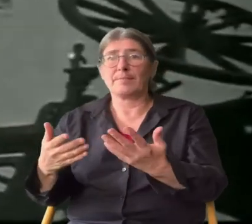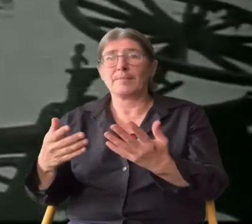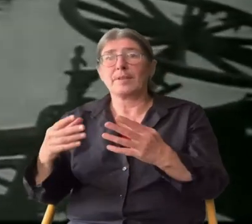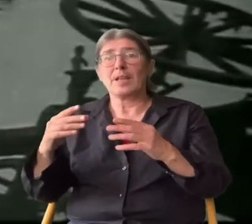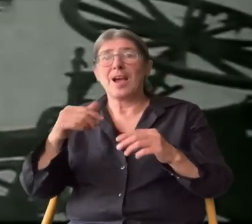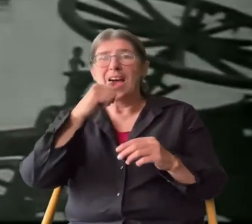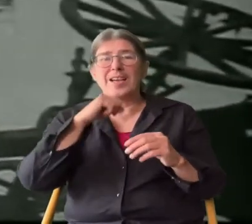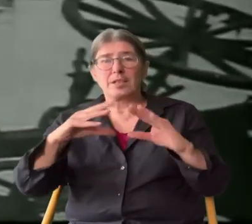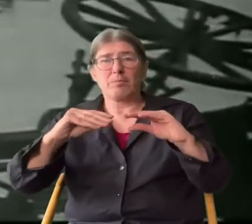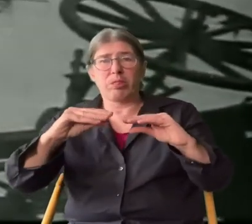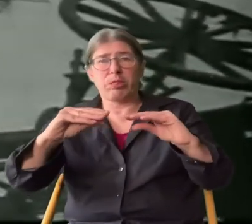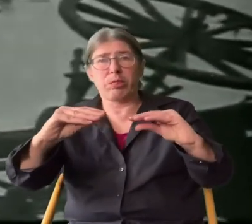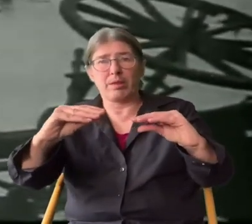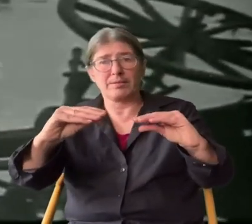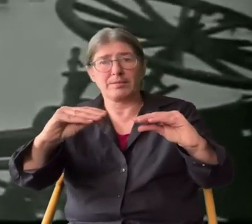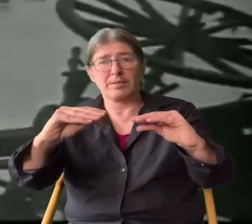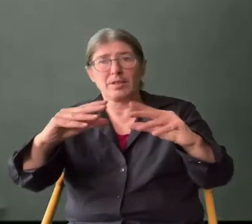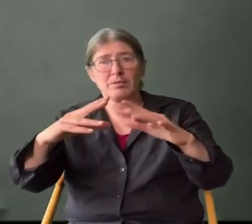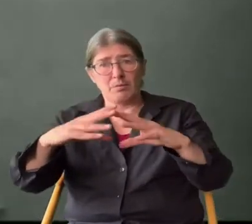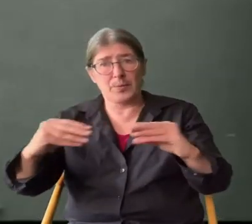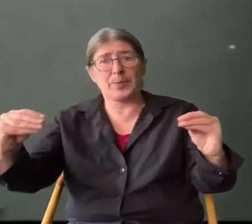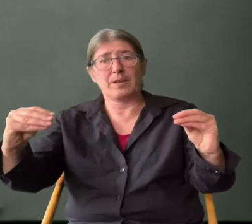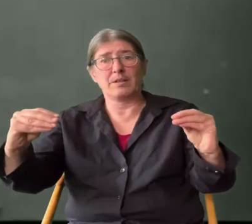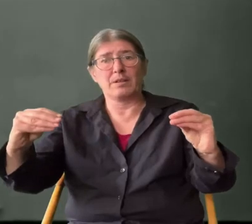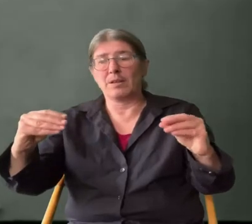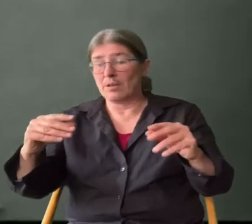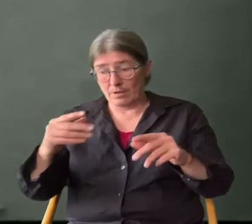Eis taut, wird das Ausmaß der Tragödie offenbar.